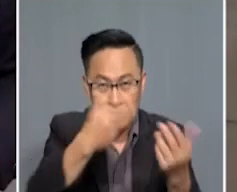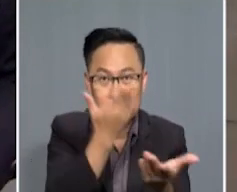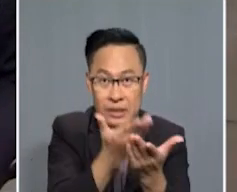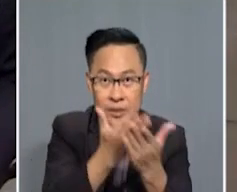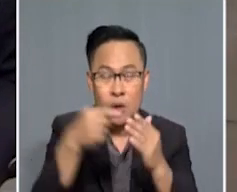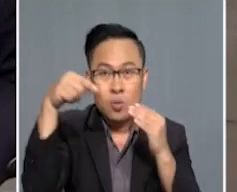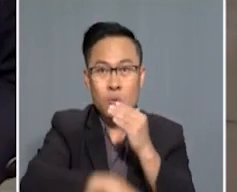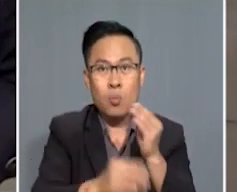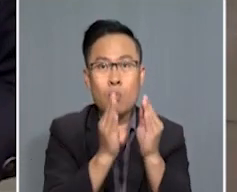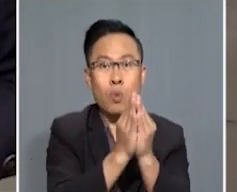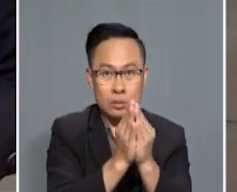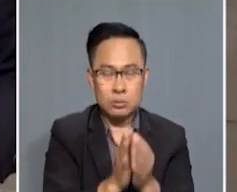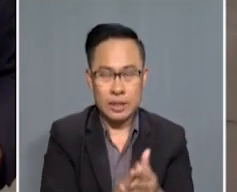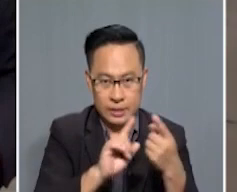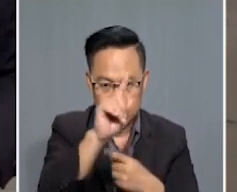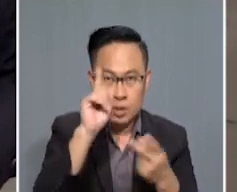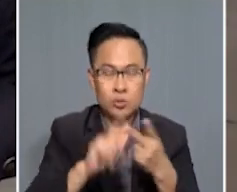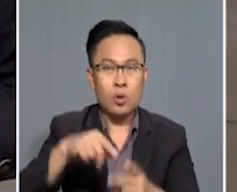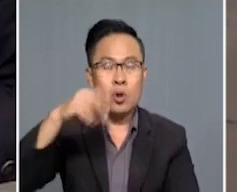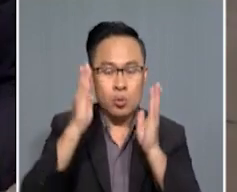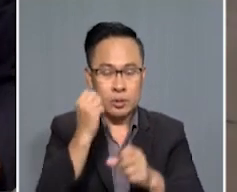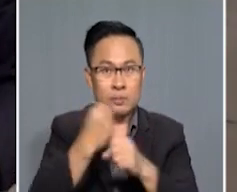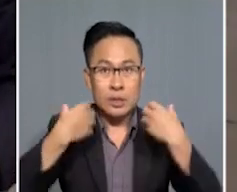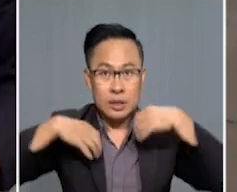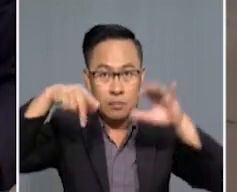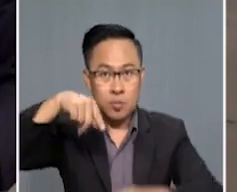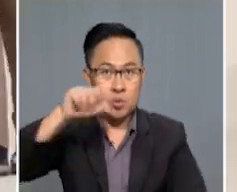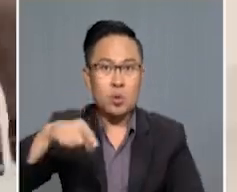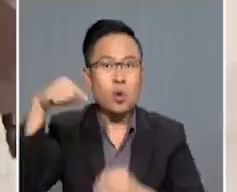คดีกับข้าราชการพศ.ที่ทุจริตเงินทอนวัดด้วยค่ะ